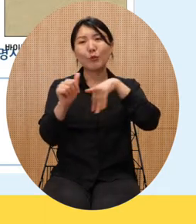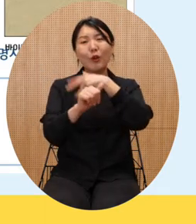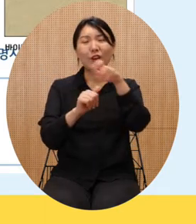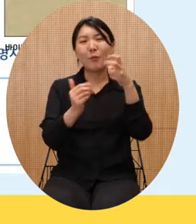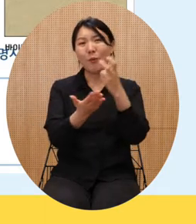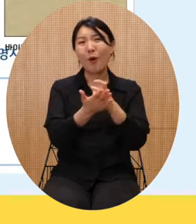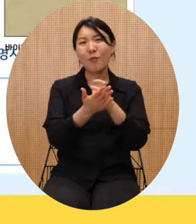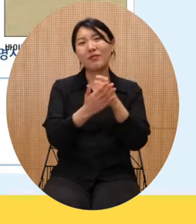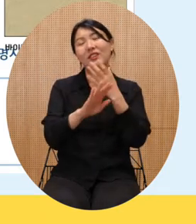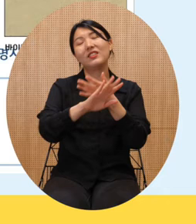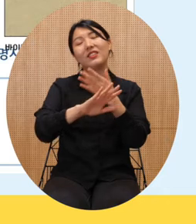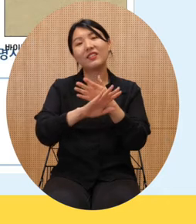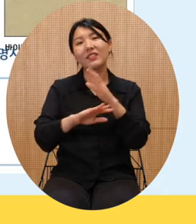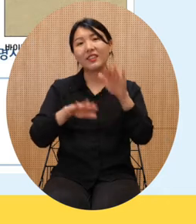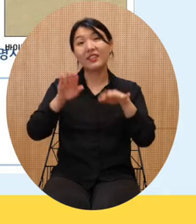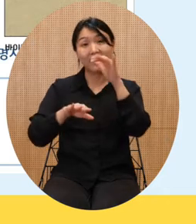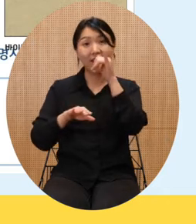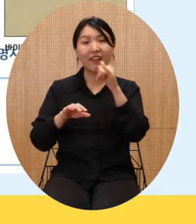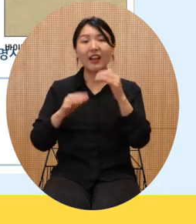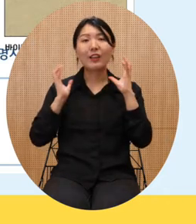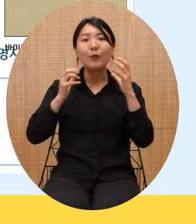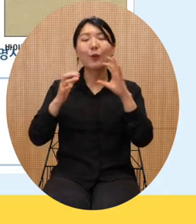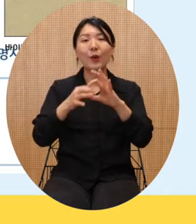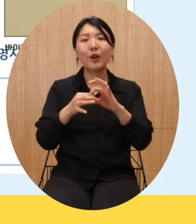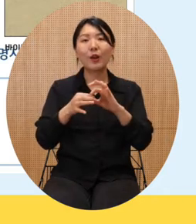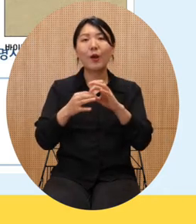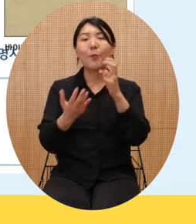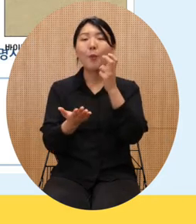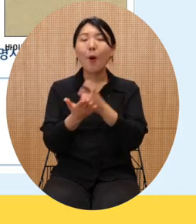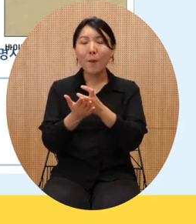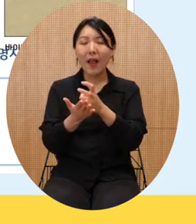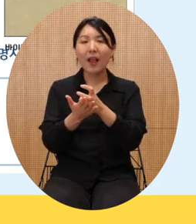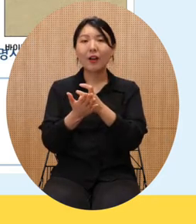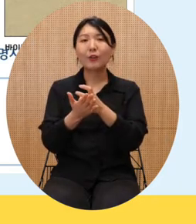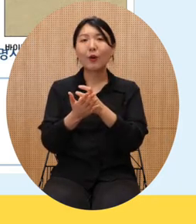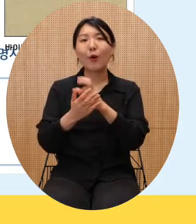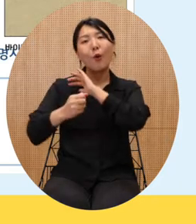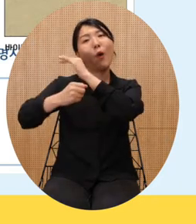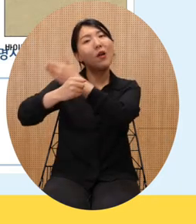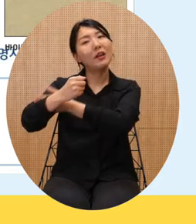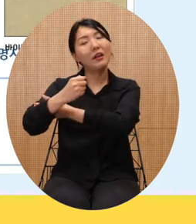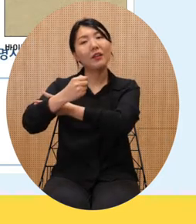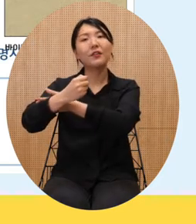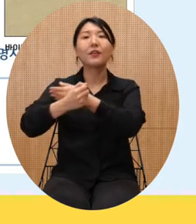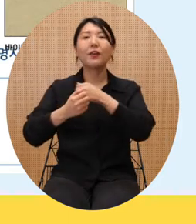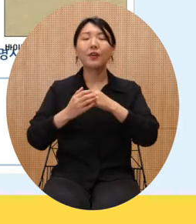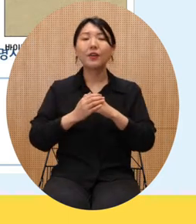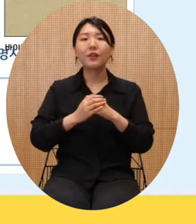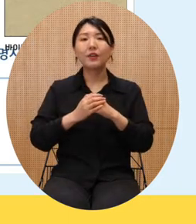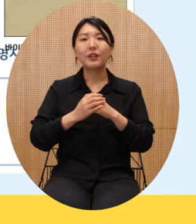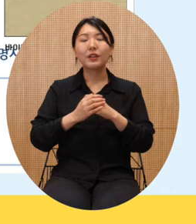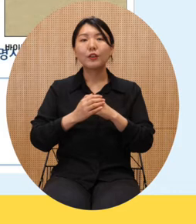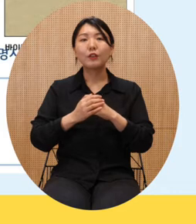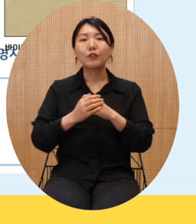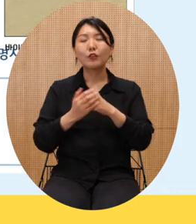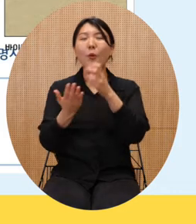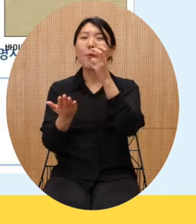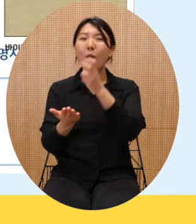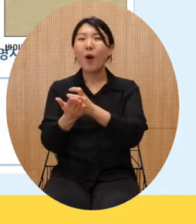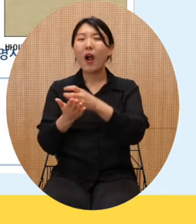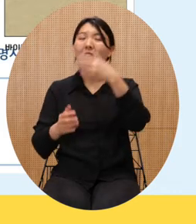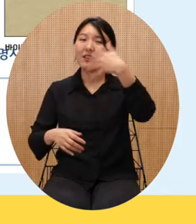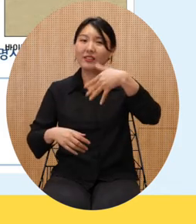둘러싼 제도는 완전히 다른 거예요. 그래서 우리나라는 지금 아동과 관련해서는 법과 헌법의 어떤